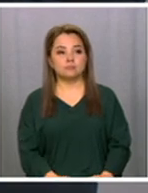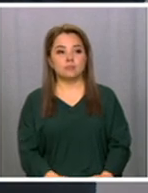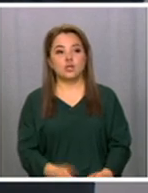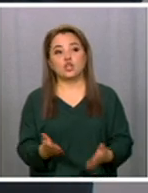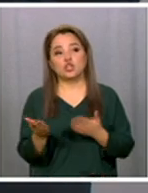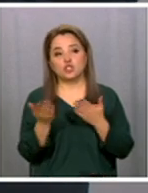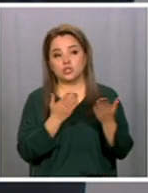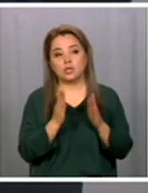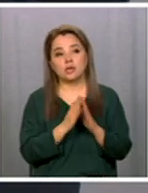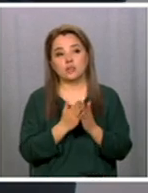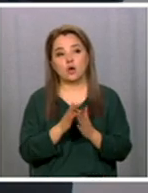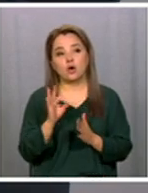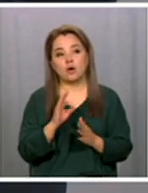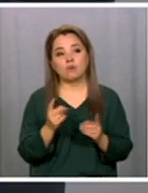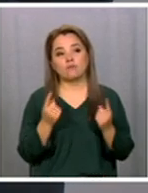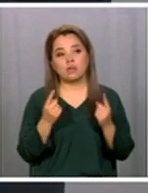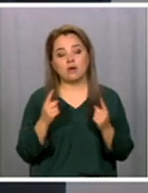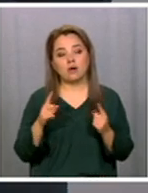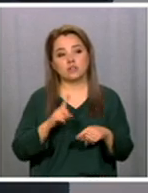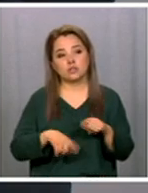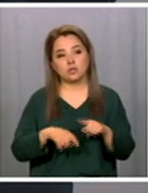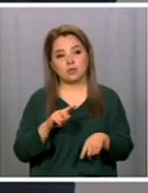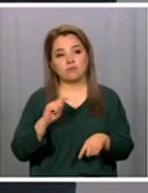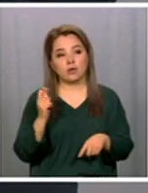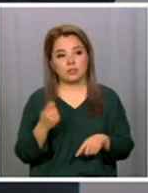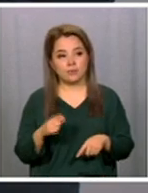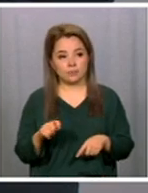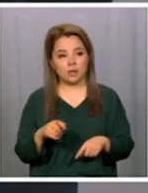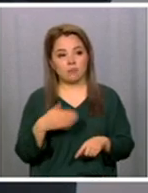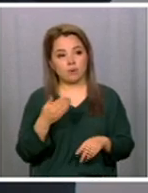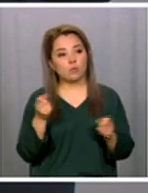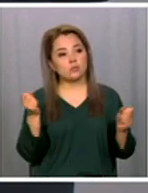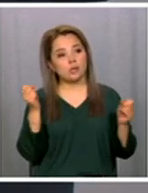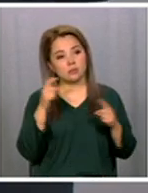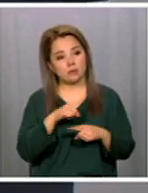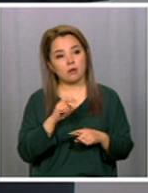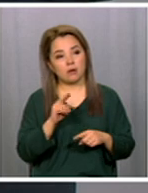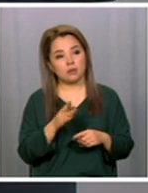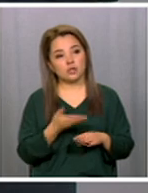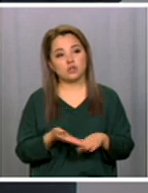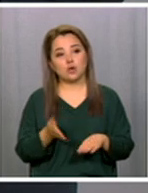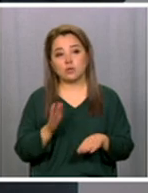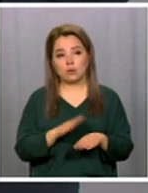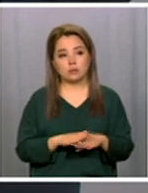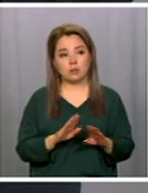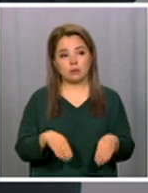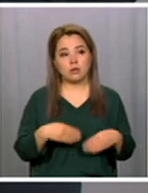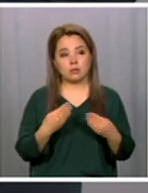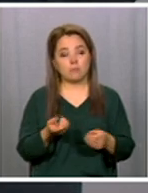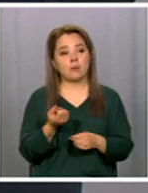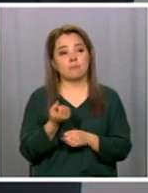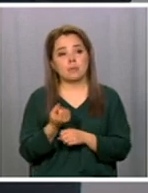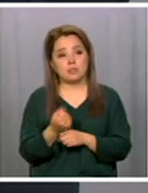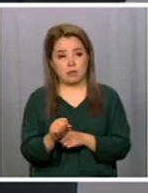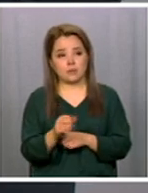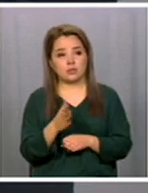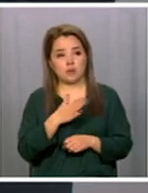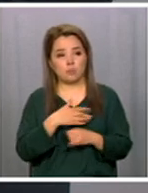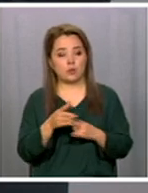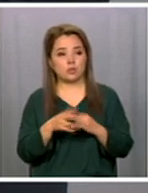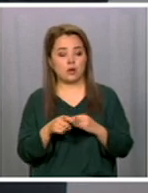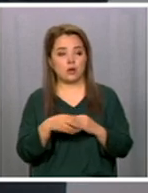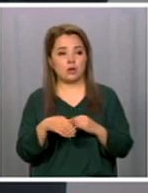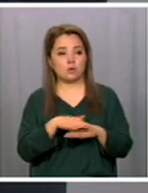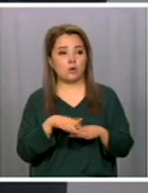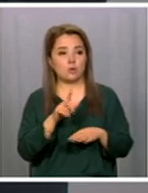Читайте книги о Великой Отечественной войне. Вы узнаете, как тяжело далась победа нашему народу.